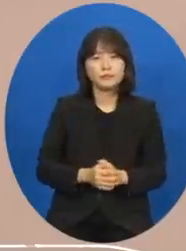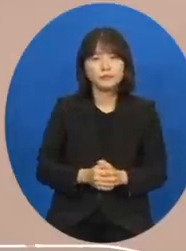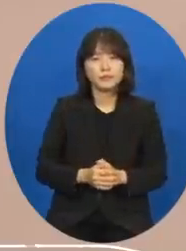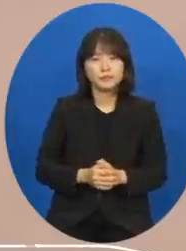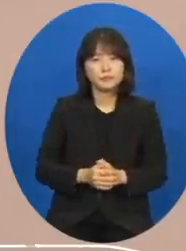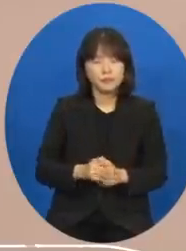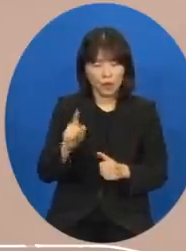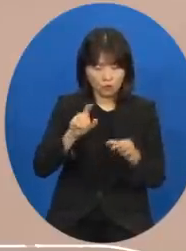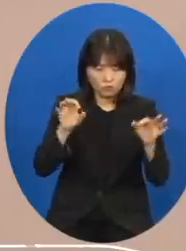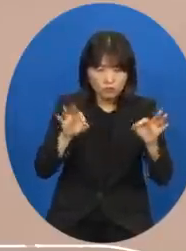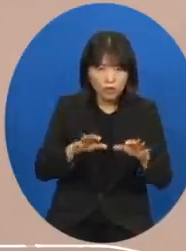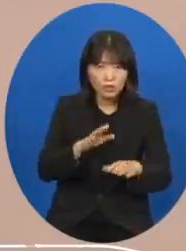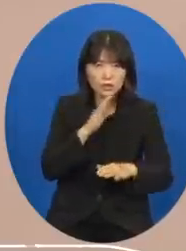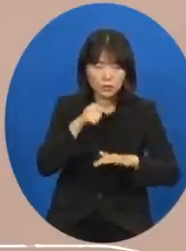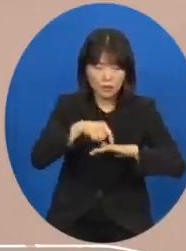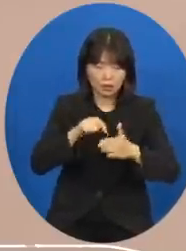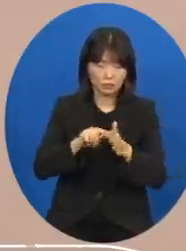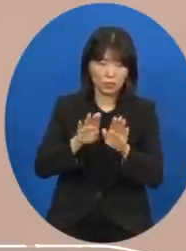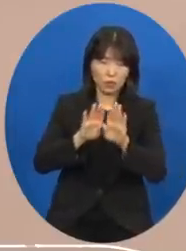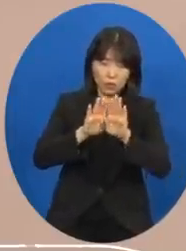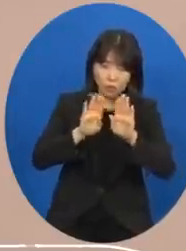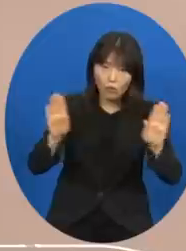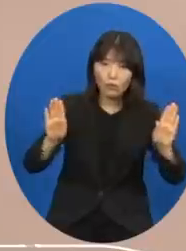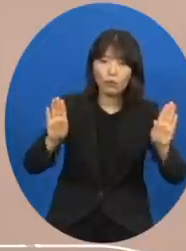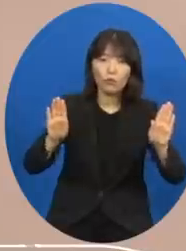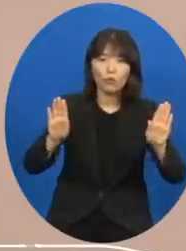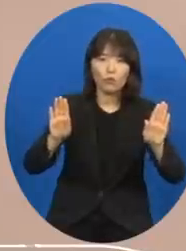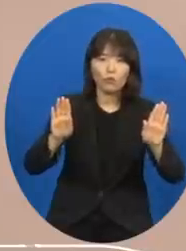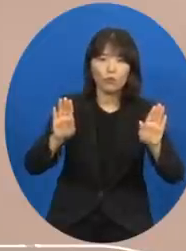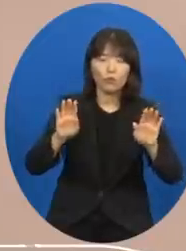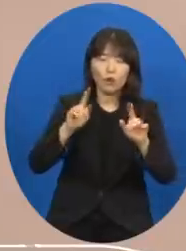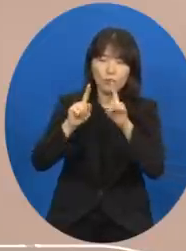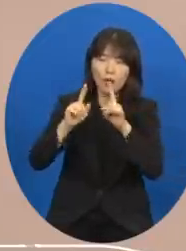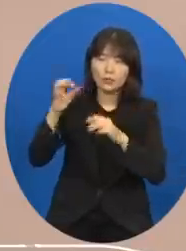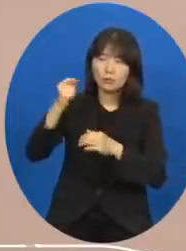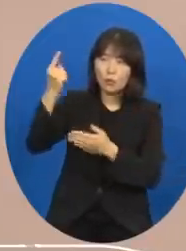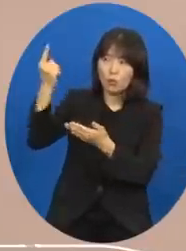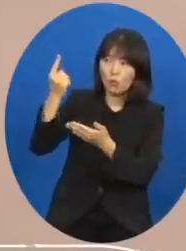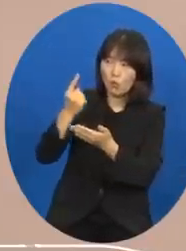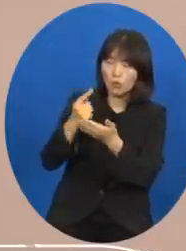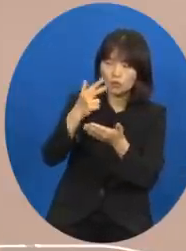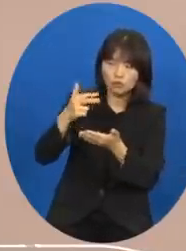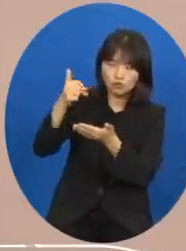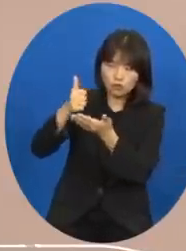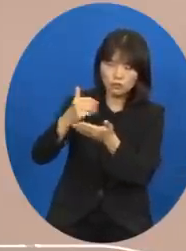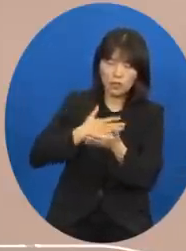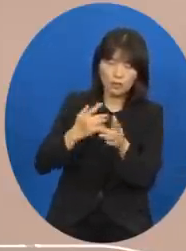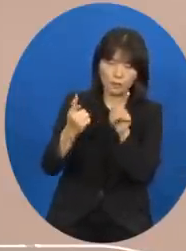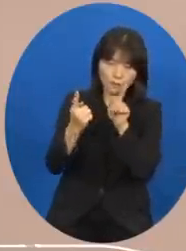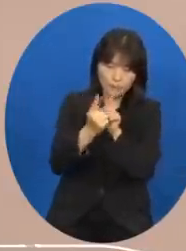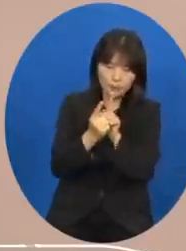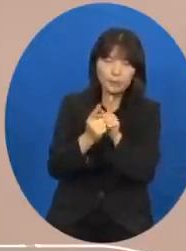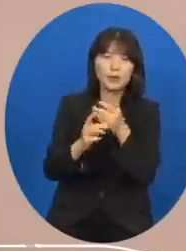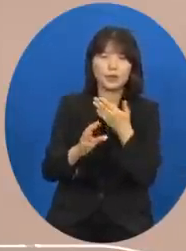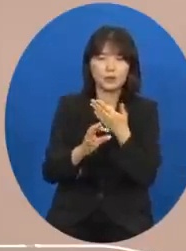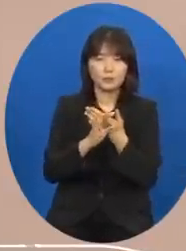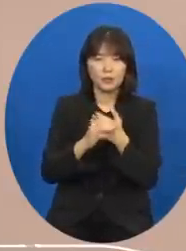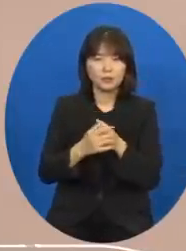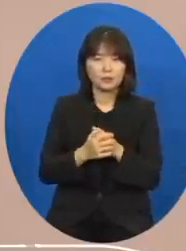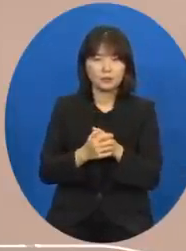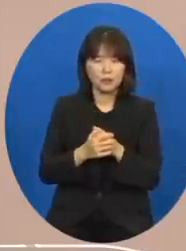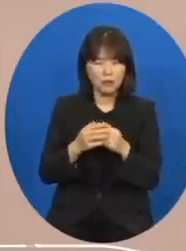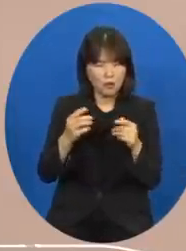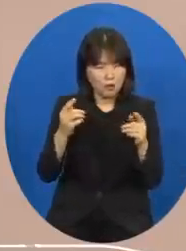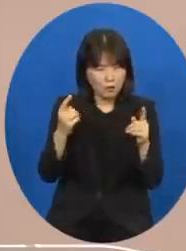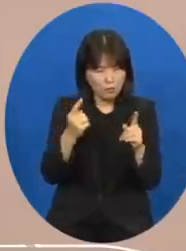어느 순간에 내가 진짜 마음을 열고 말씀으로 오시는 주님을 내가 만나게 되면 안 변할